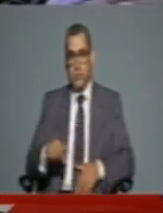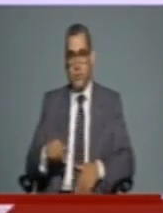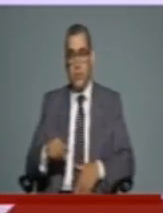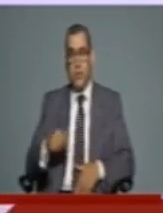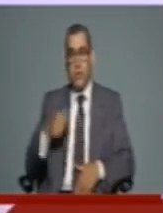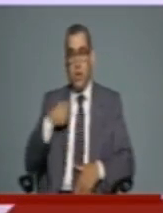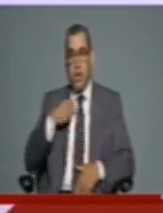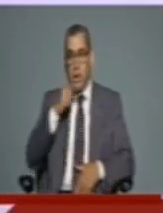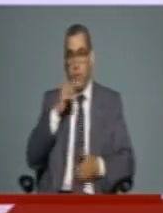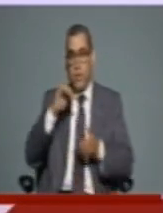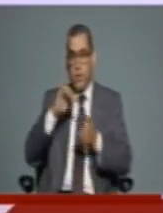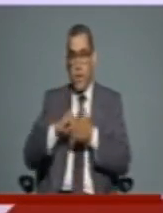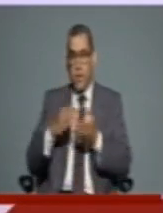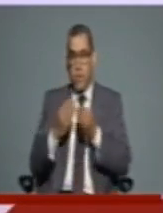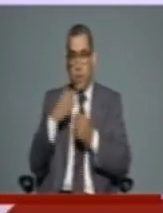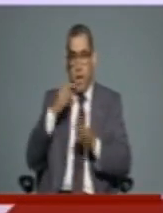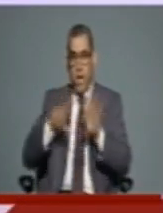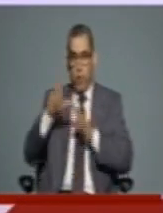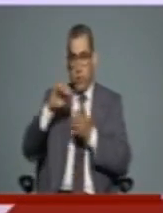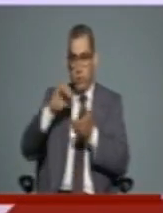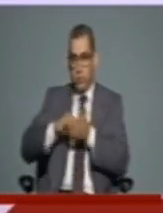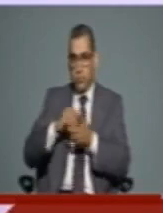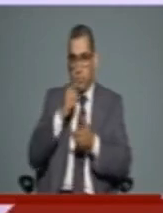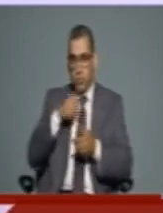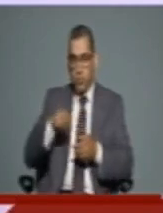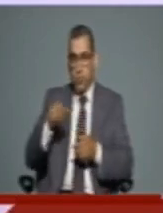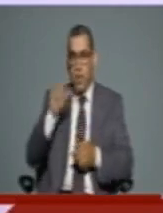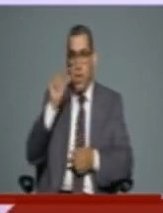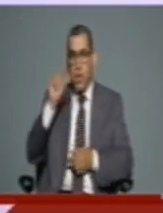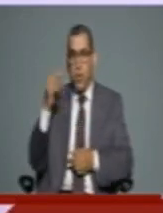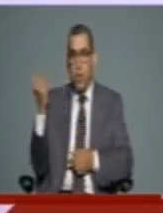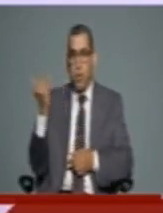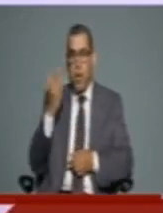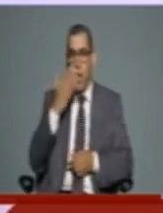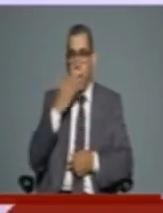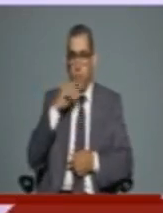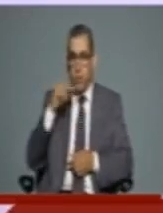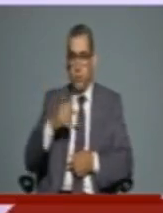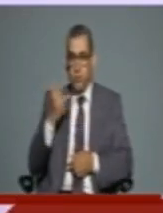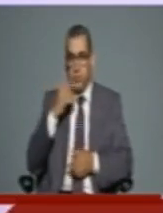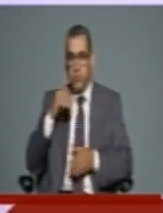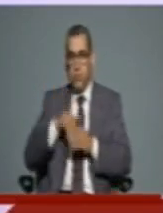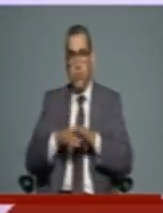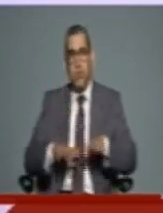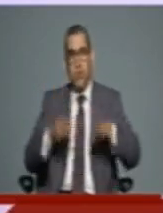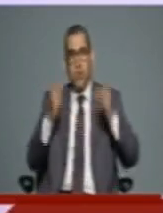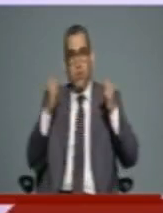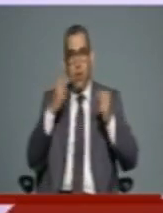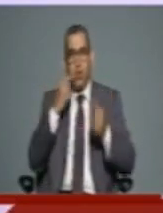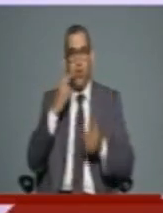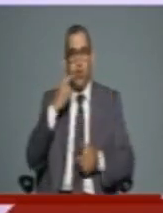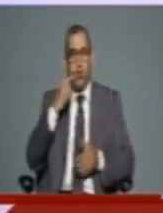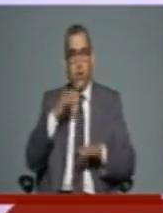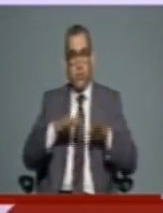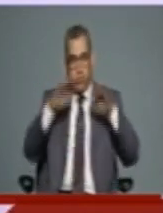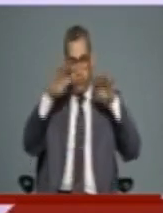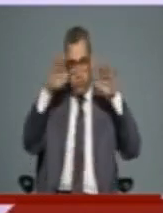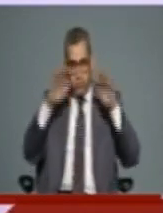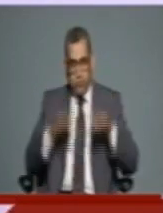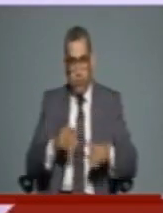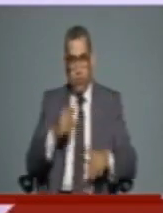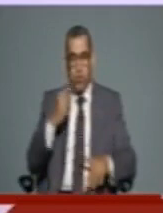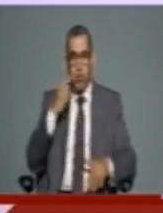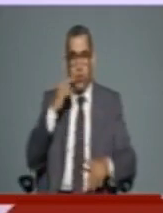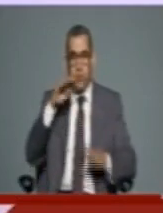باتفاق مع دولة رئيس الوزراء هنعمل نموذج، نتيجة الحمد لله عندي احتياطي جيد من السكر، هنزل بس بقواعد